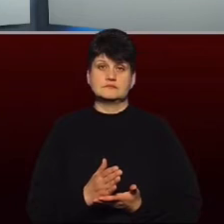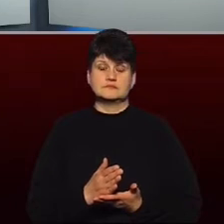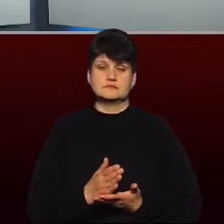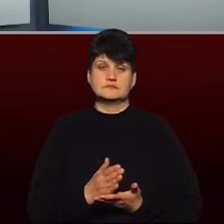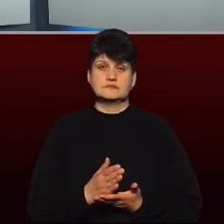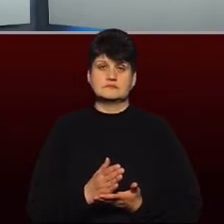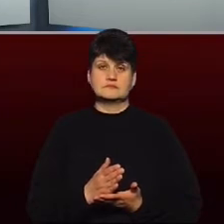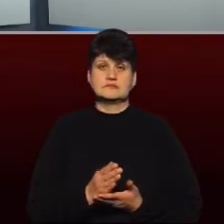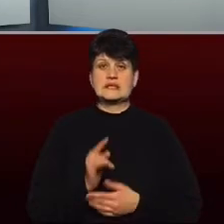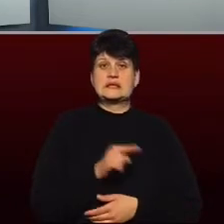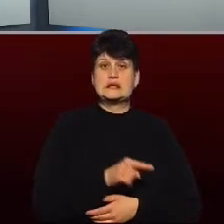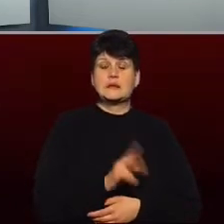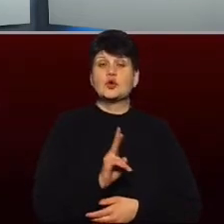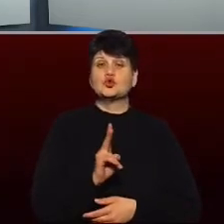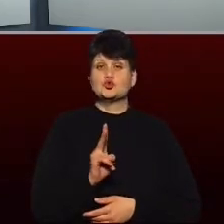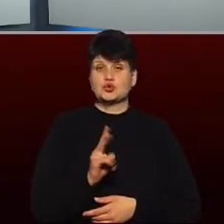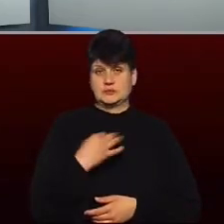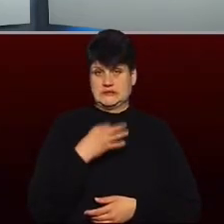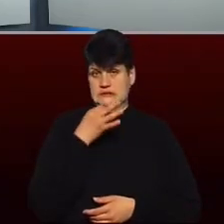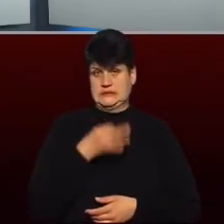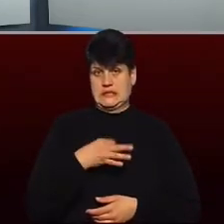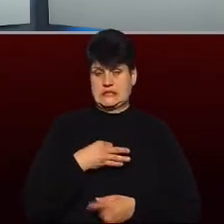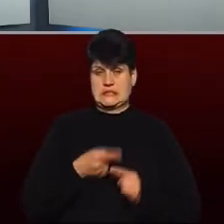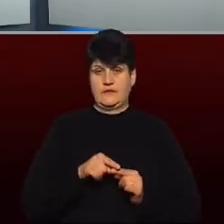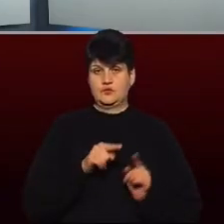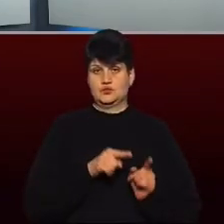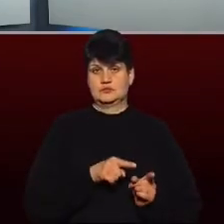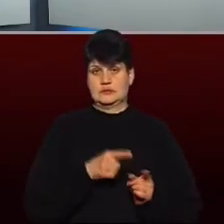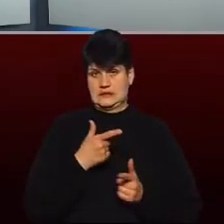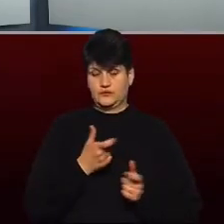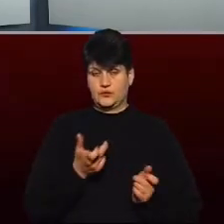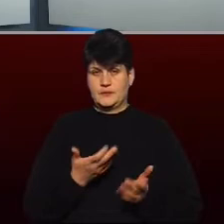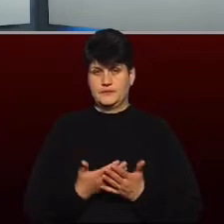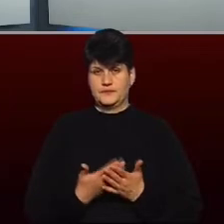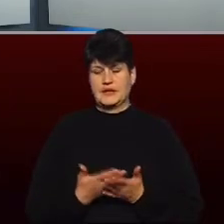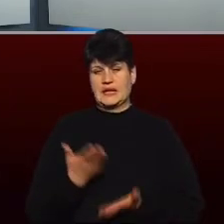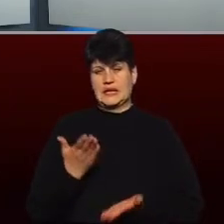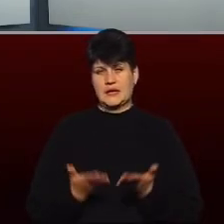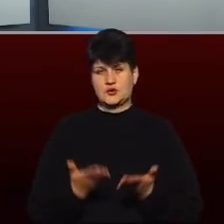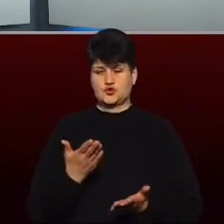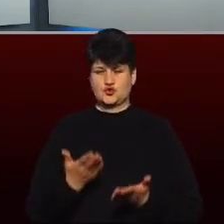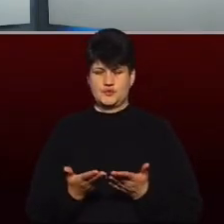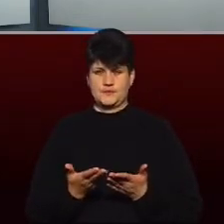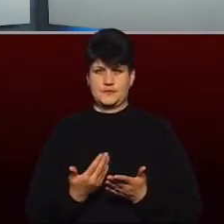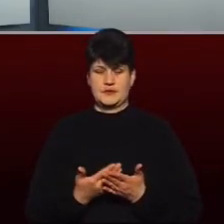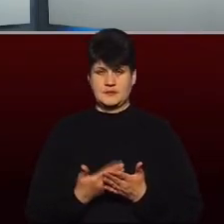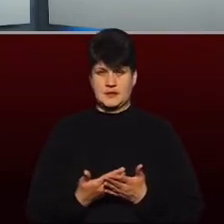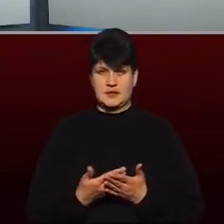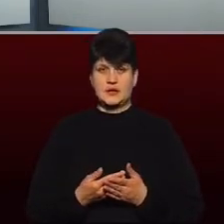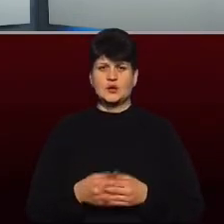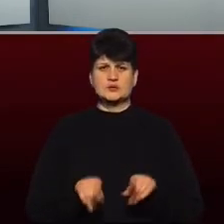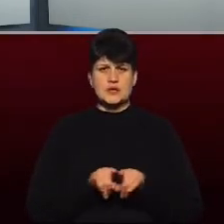тим, хто мені доносить цю інформацію. Тобто, якщо ту саму